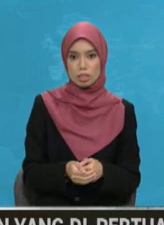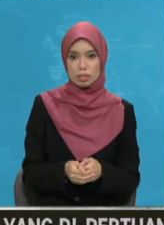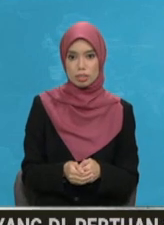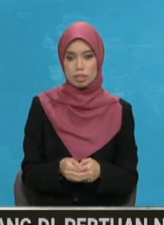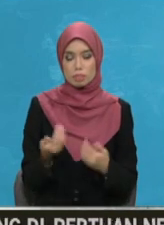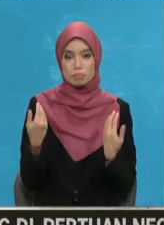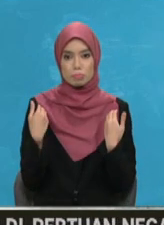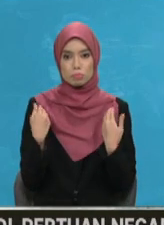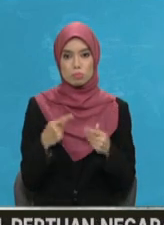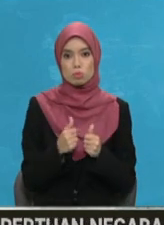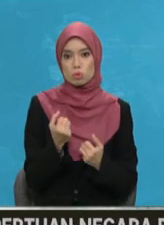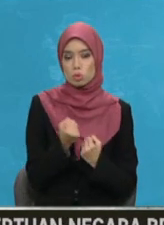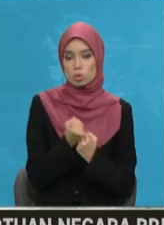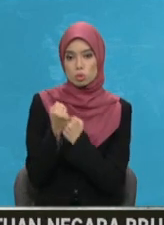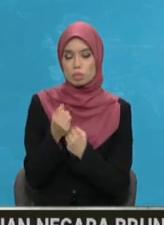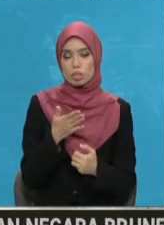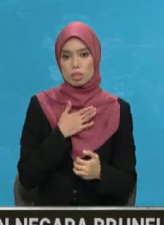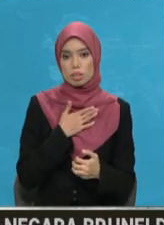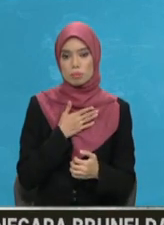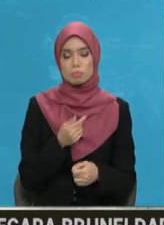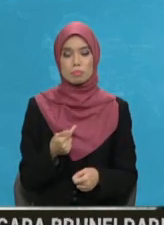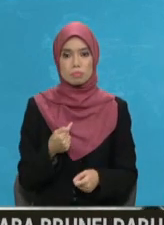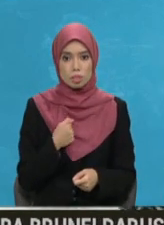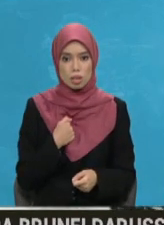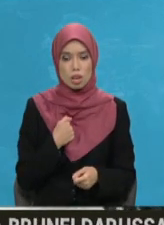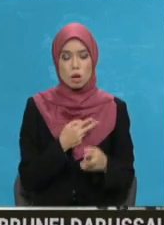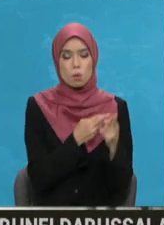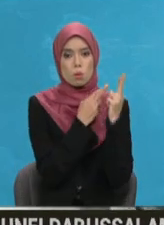Kementerian Agama harapan saya